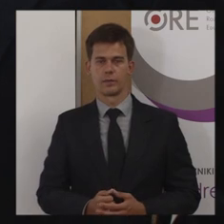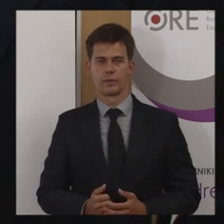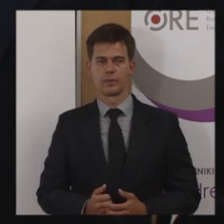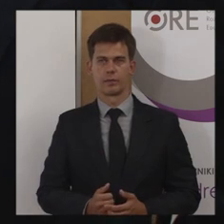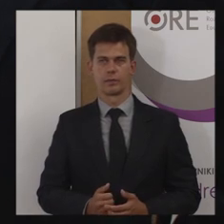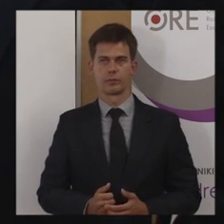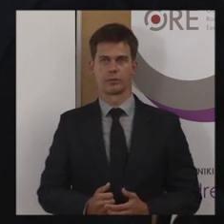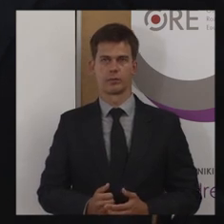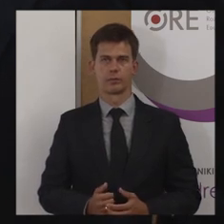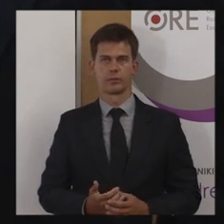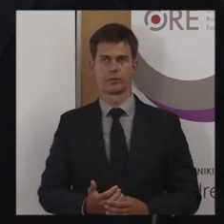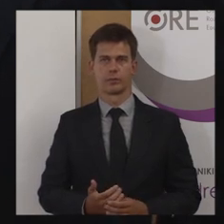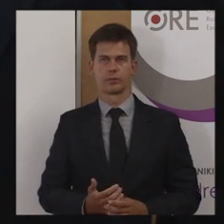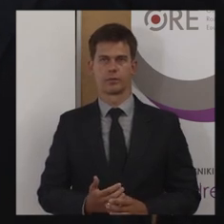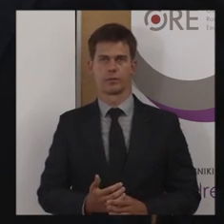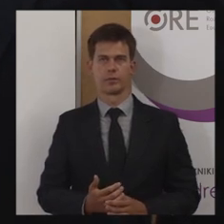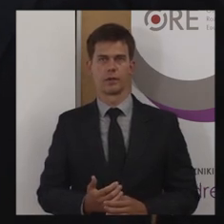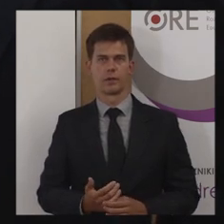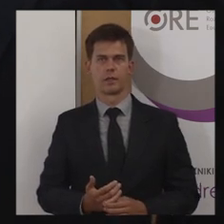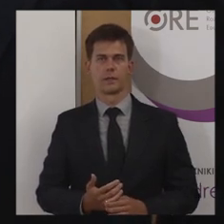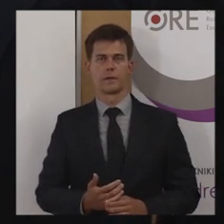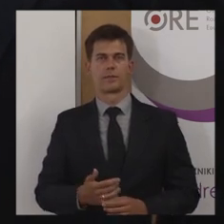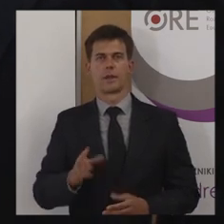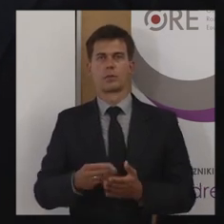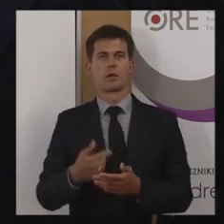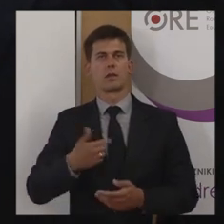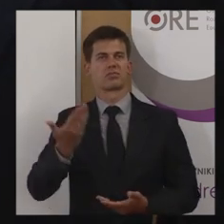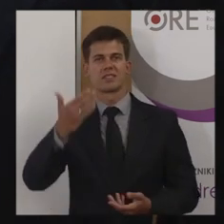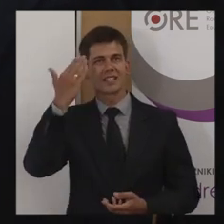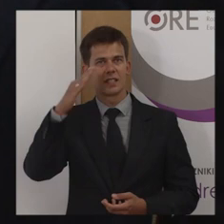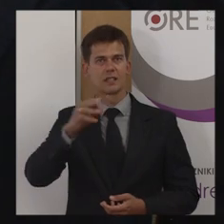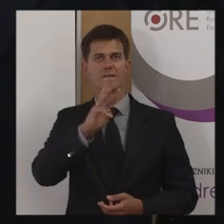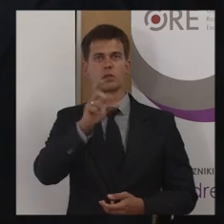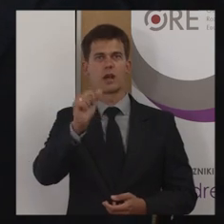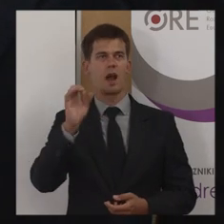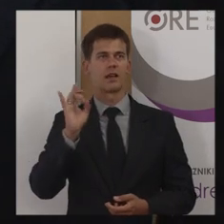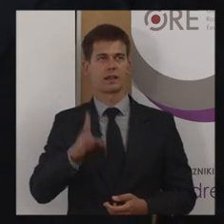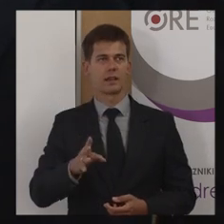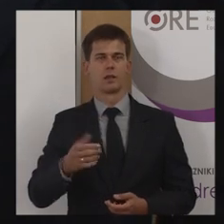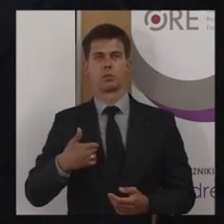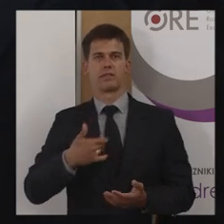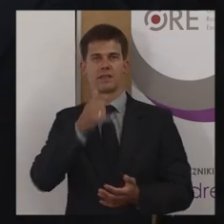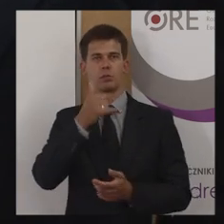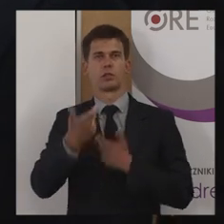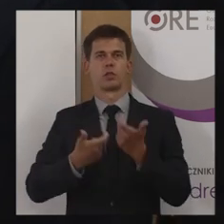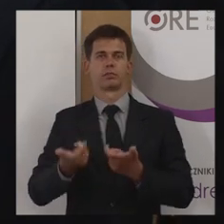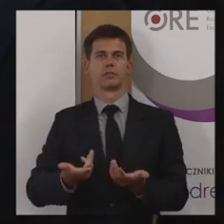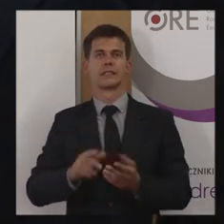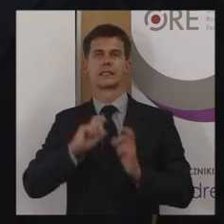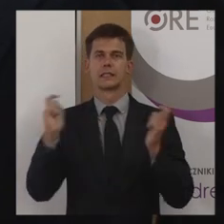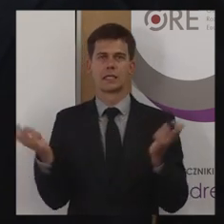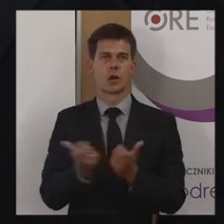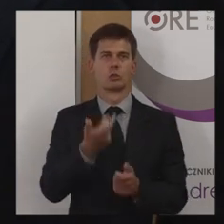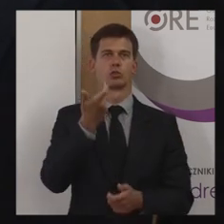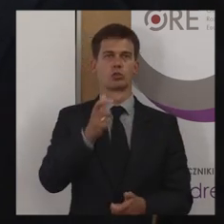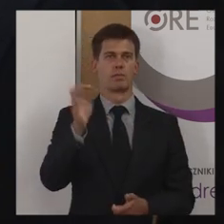korzystać z konsultacji z kogoś znającego WCAG, ale same nie są specjalistami, nie da się stworzyć w pełni materiałów